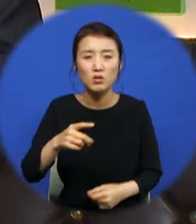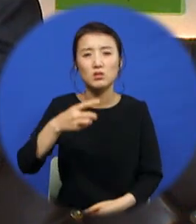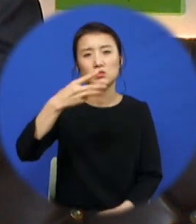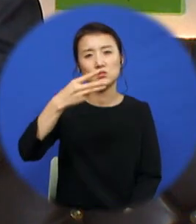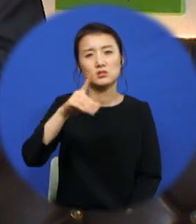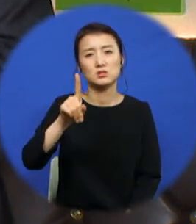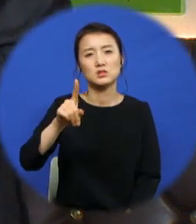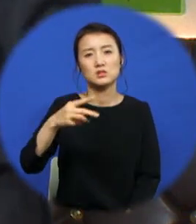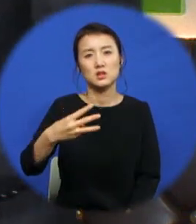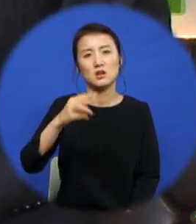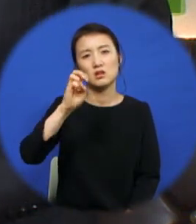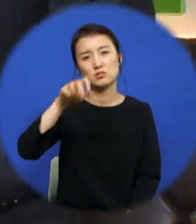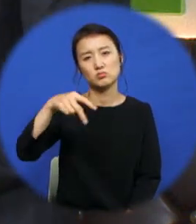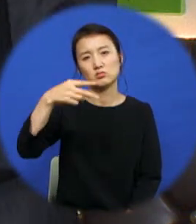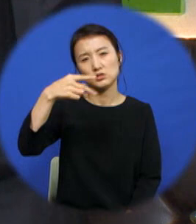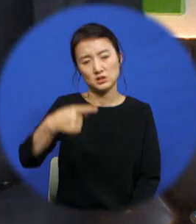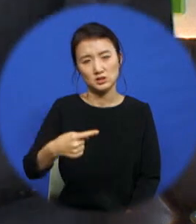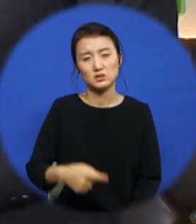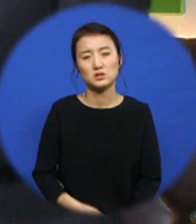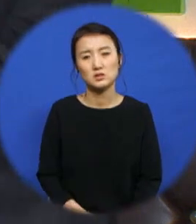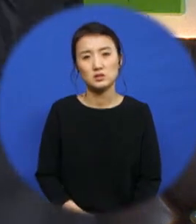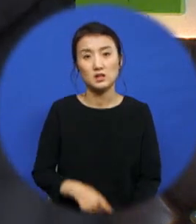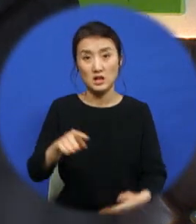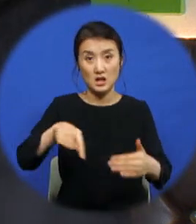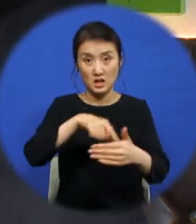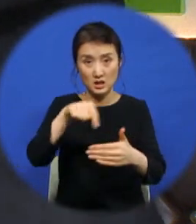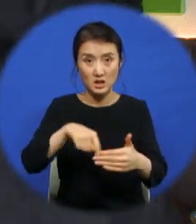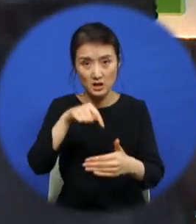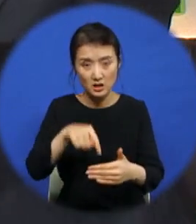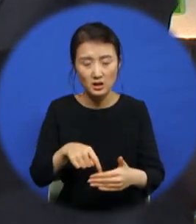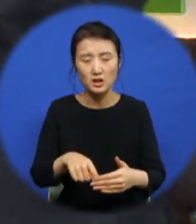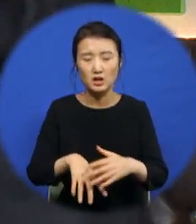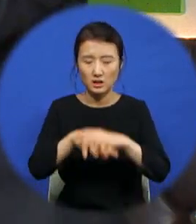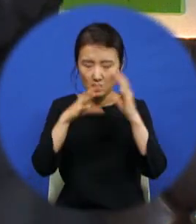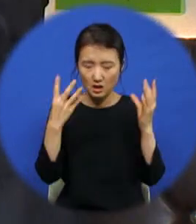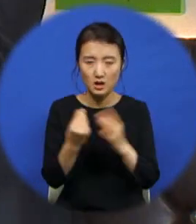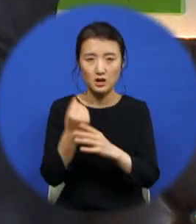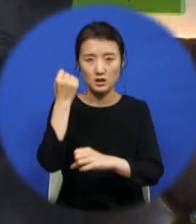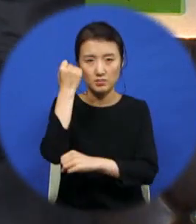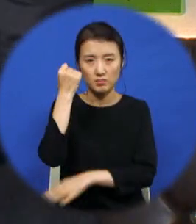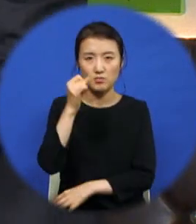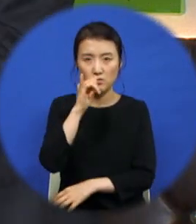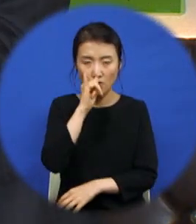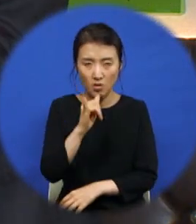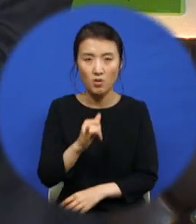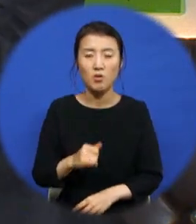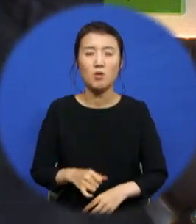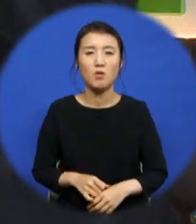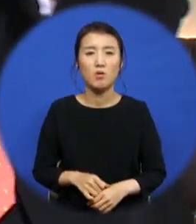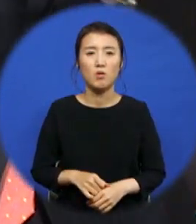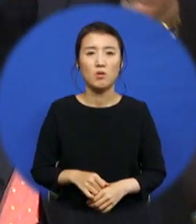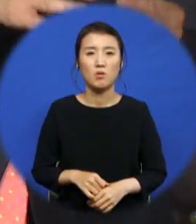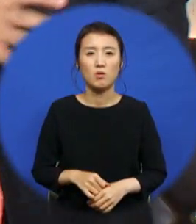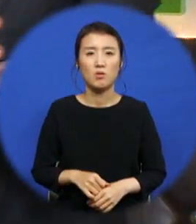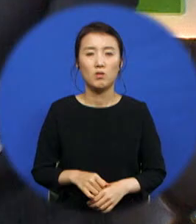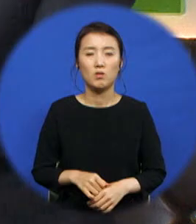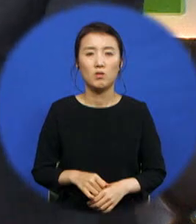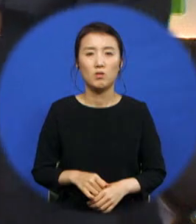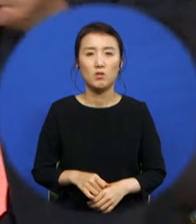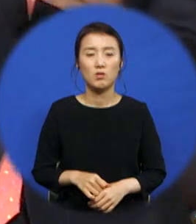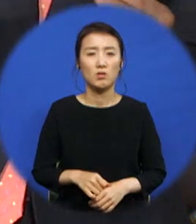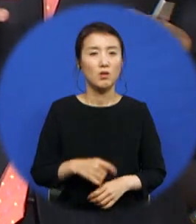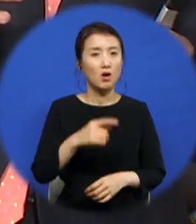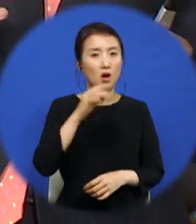등 갑니다 탈무드 속에서 모든 눈에 보이지 않는 것이 나오고 눈에 보이지 않는 것들이 뭡니까 눈에 보이는 것을